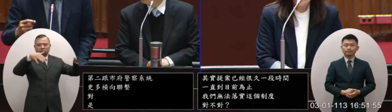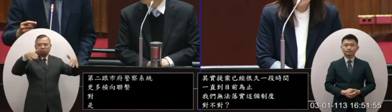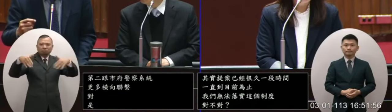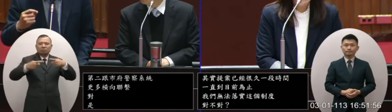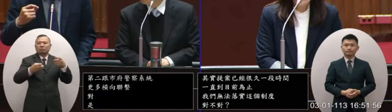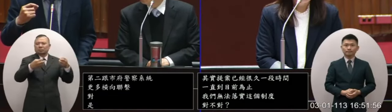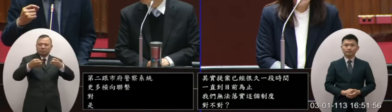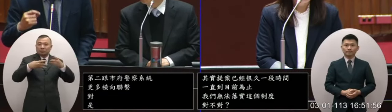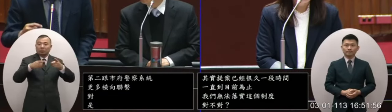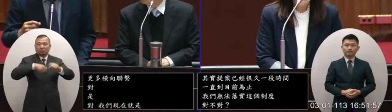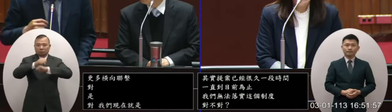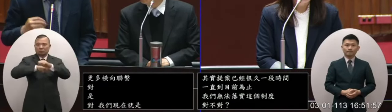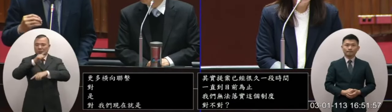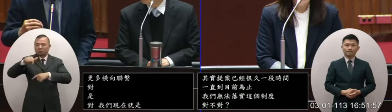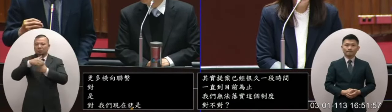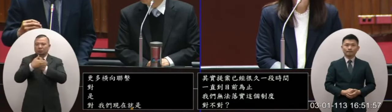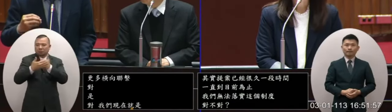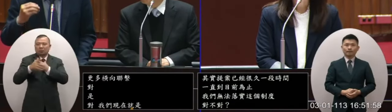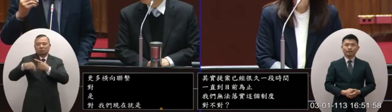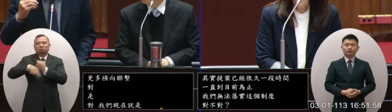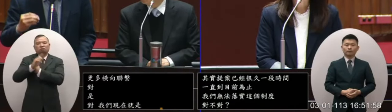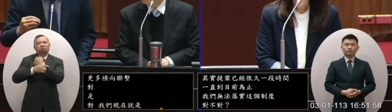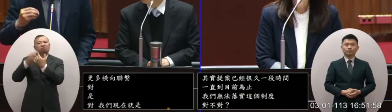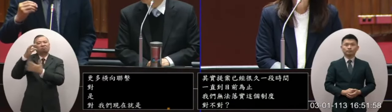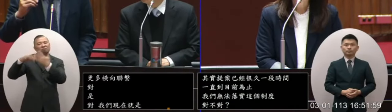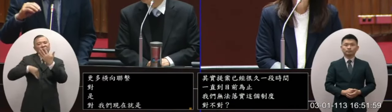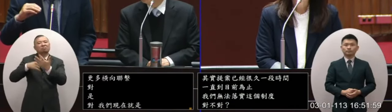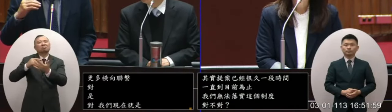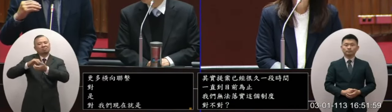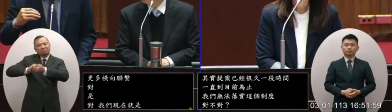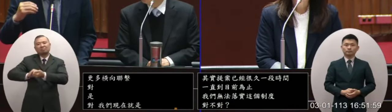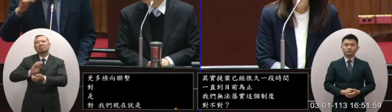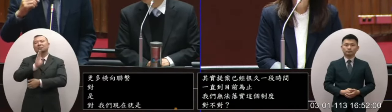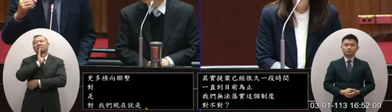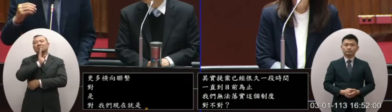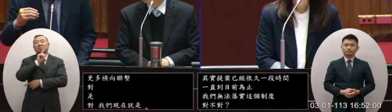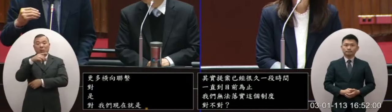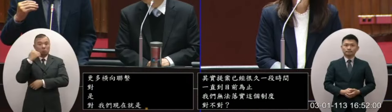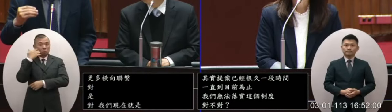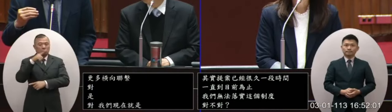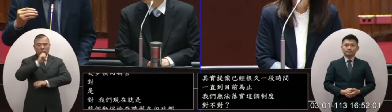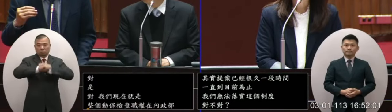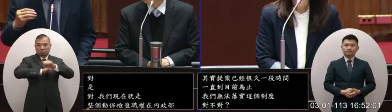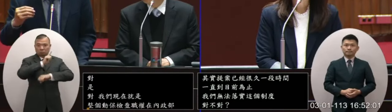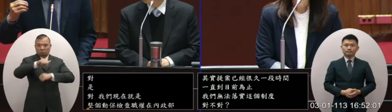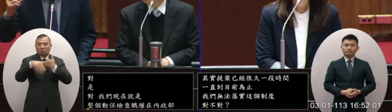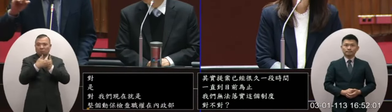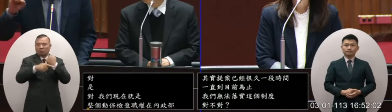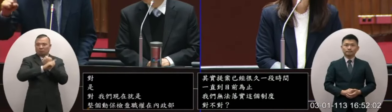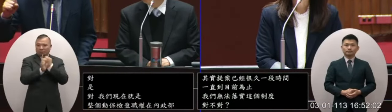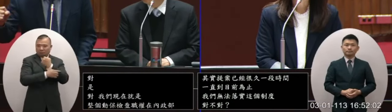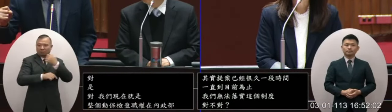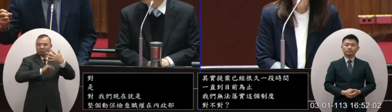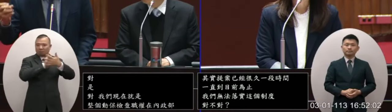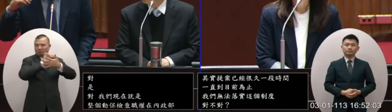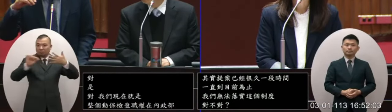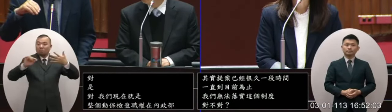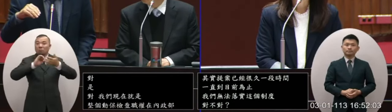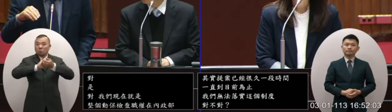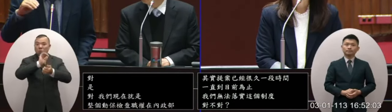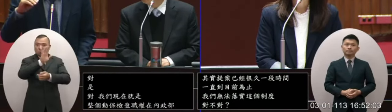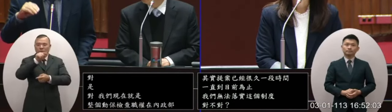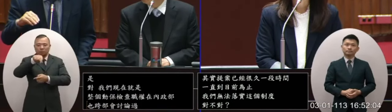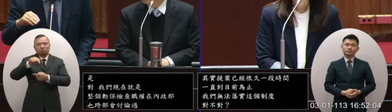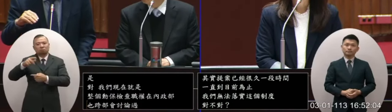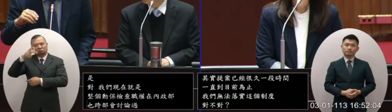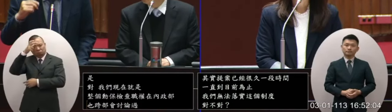一个执行是因为法律授权的关系，所以只要我们在相关的动保法里面有规范的时候，一般的警察也可以